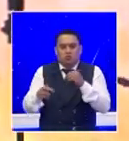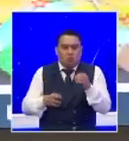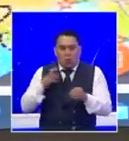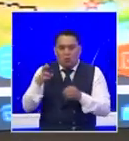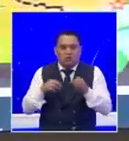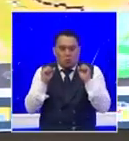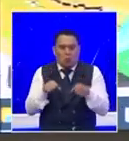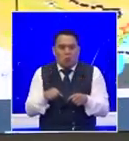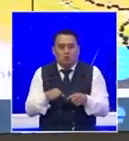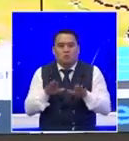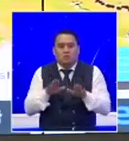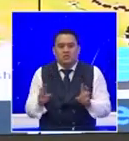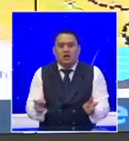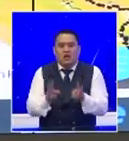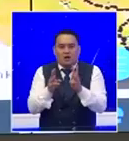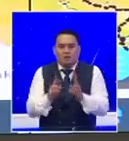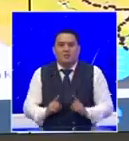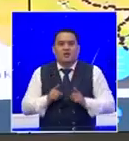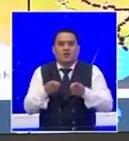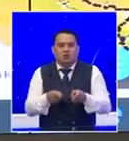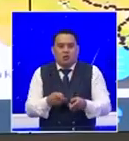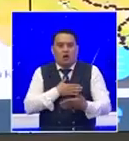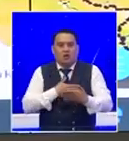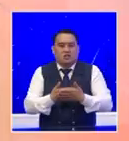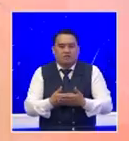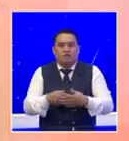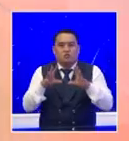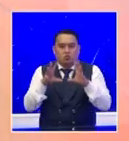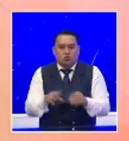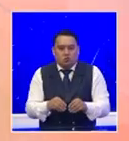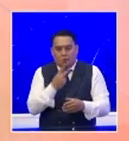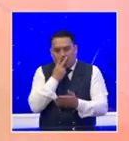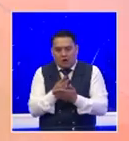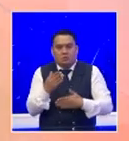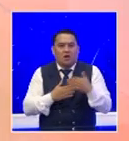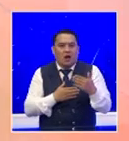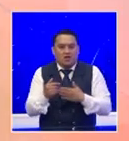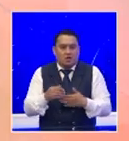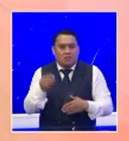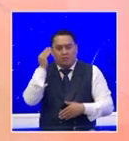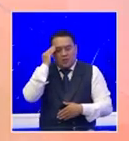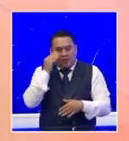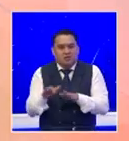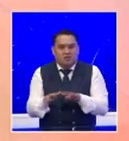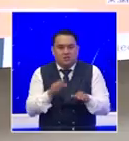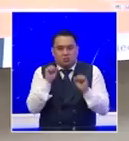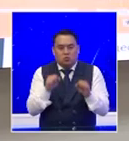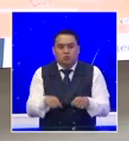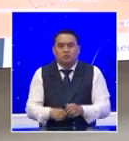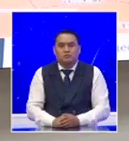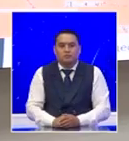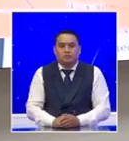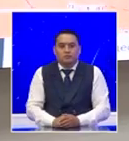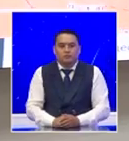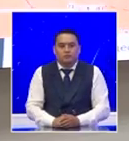своевременно зафиксировать место горения и приступить к его оперативному тушению. Как показывает практика, метод действенный. Мы видим, что у